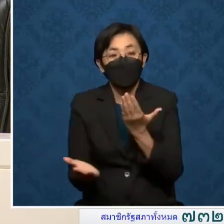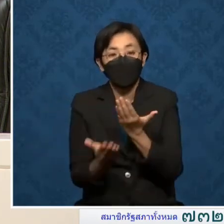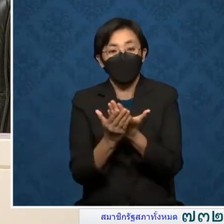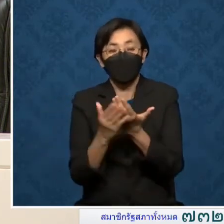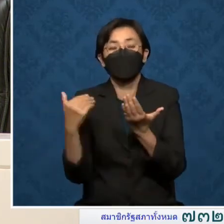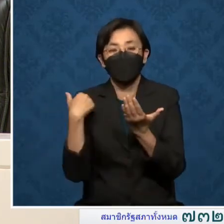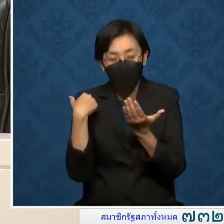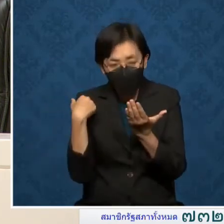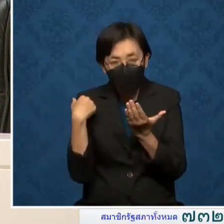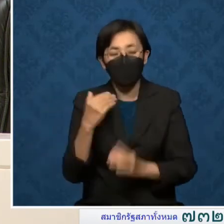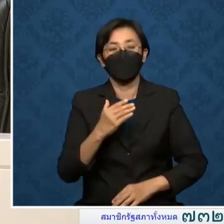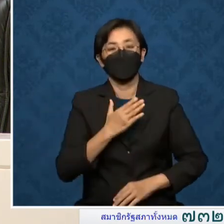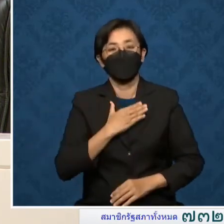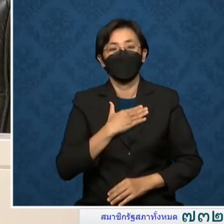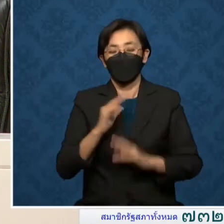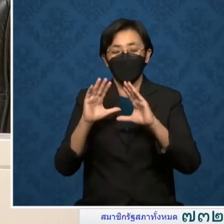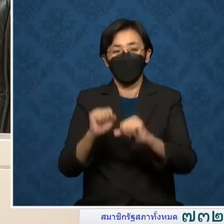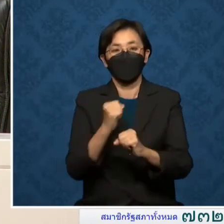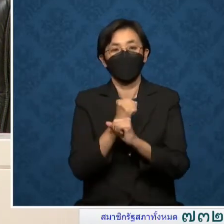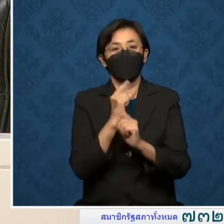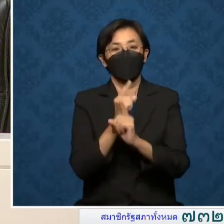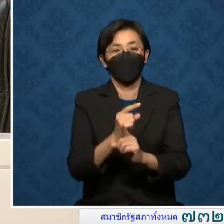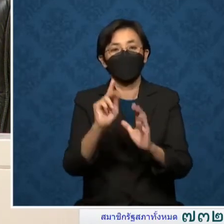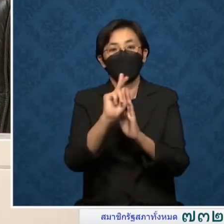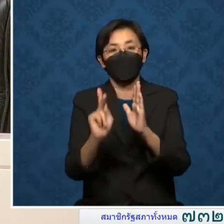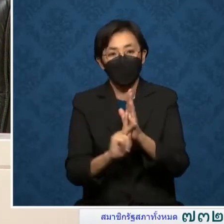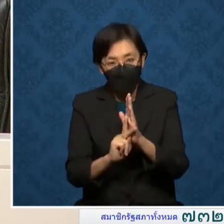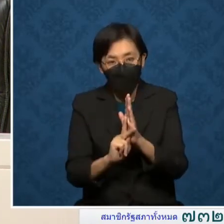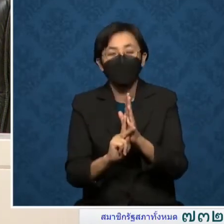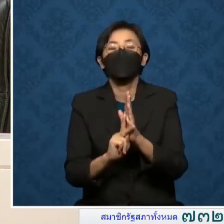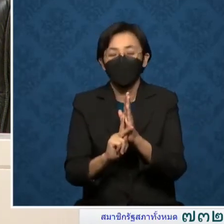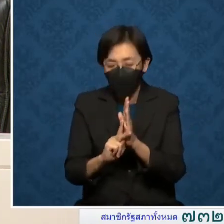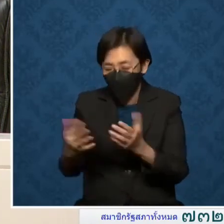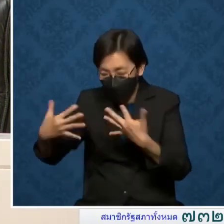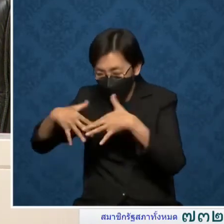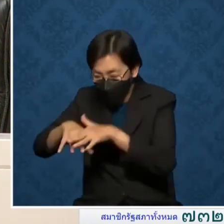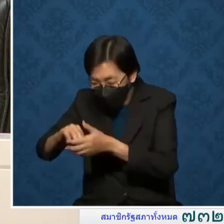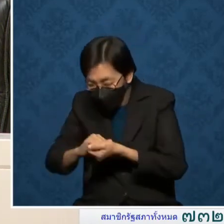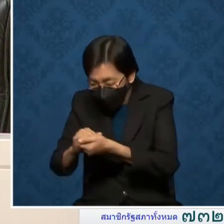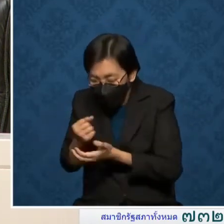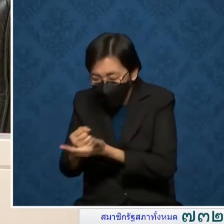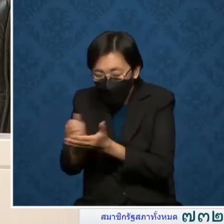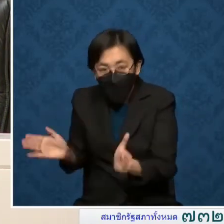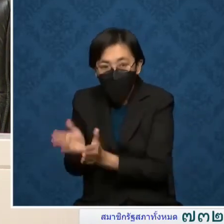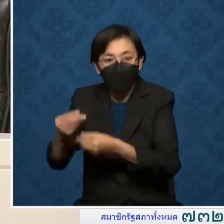คร